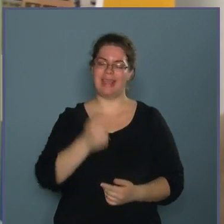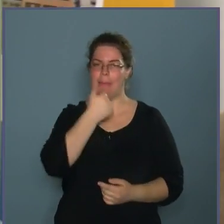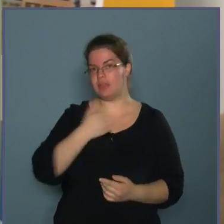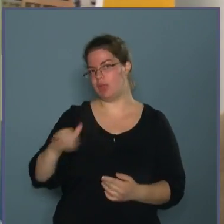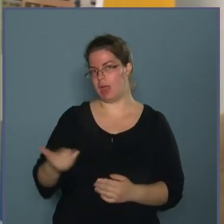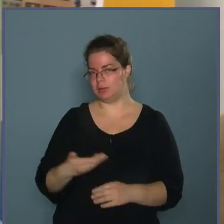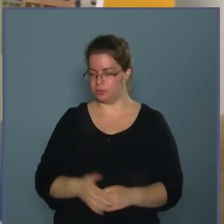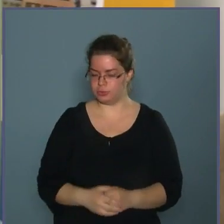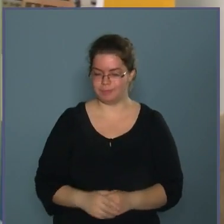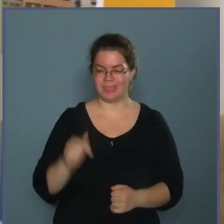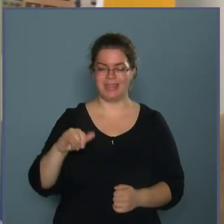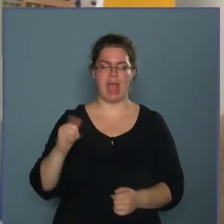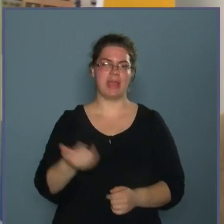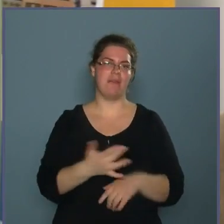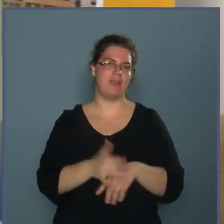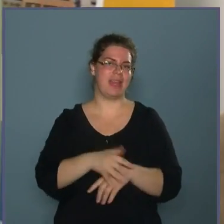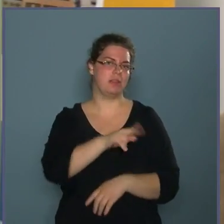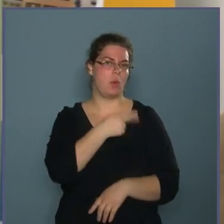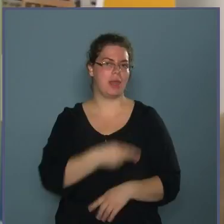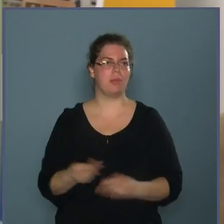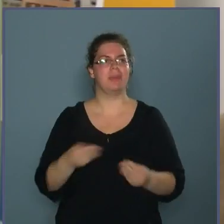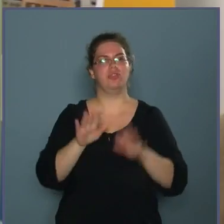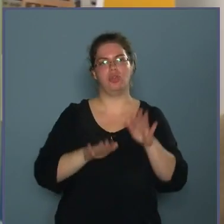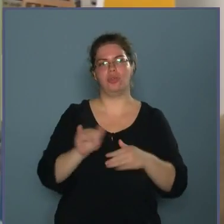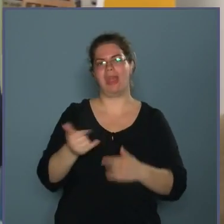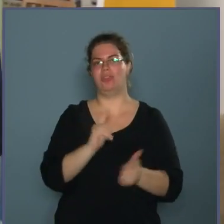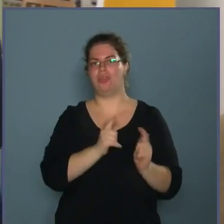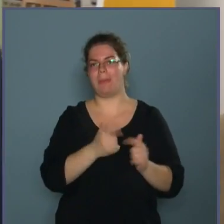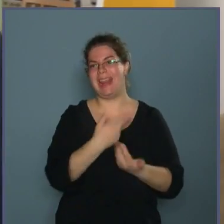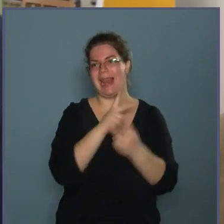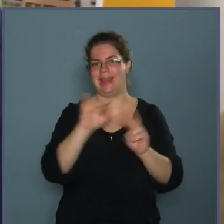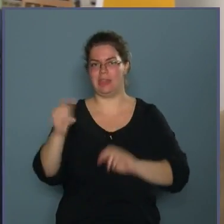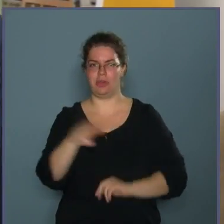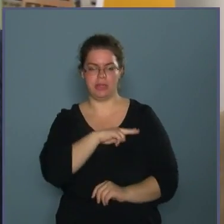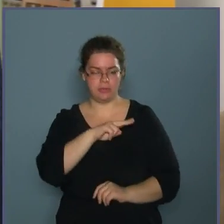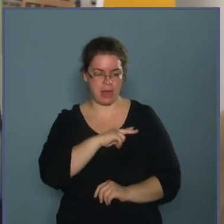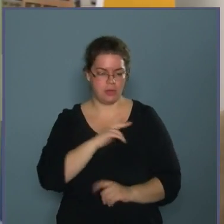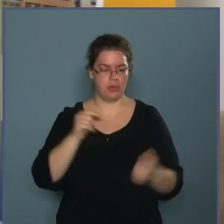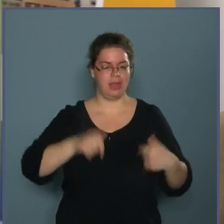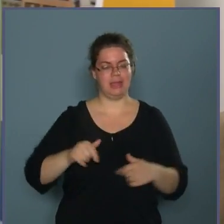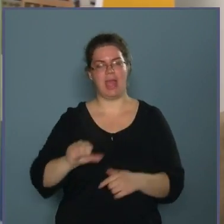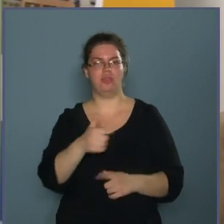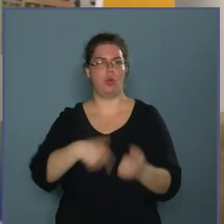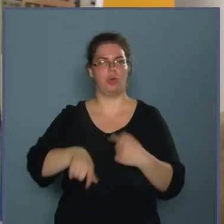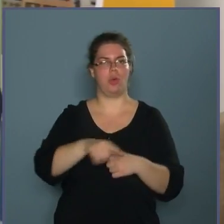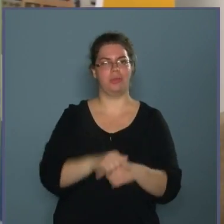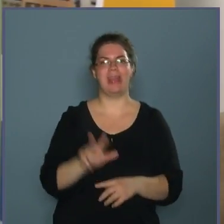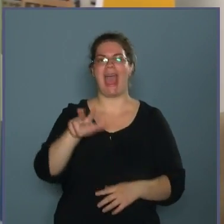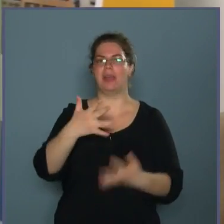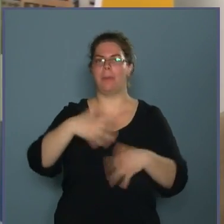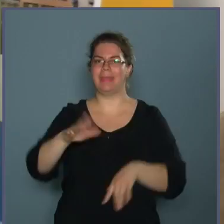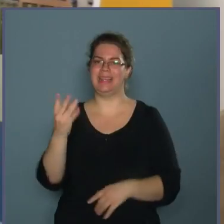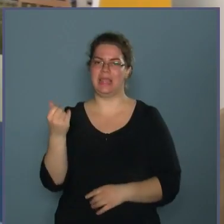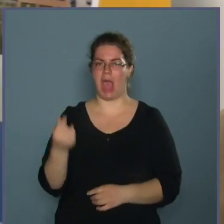is. Ide a Ján Ferenc kórházba, amely Soroksár és Csepel ellátásáért is felelős, ide első körben 3 milliárd forint